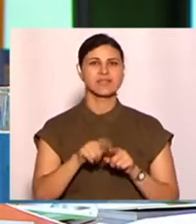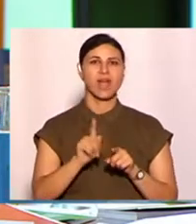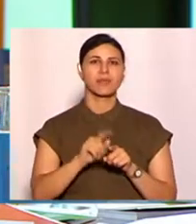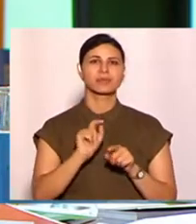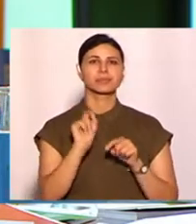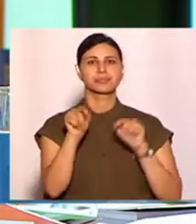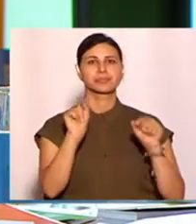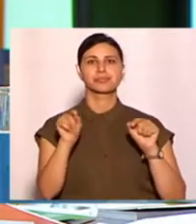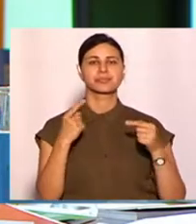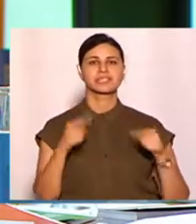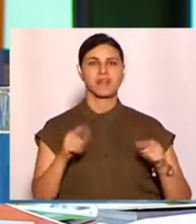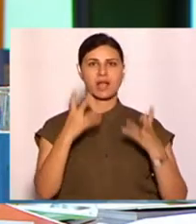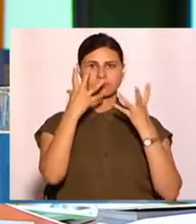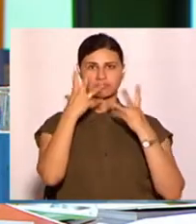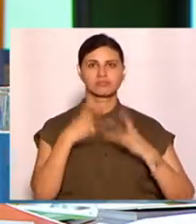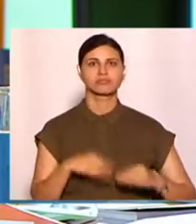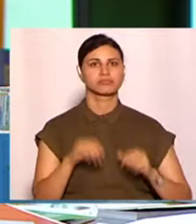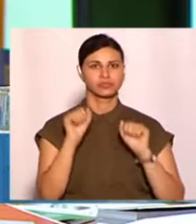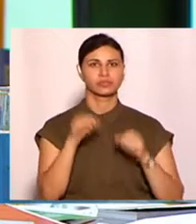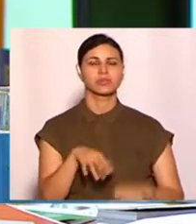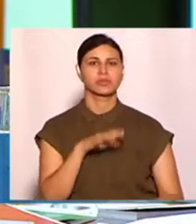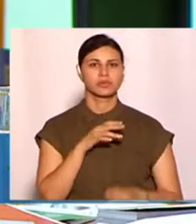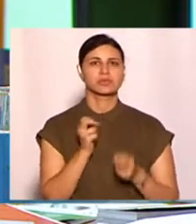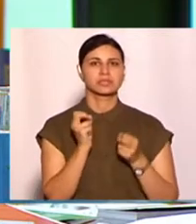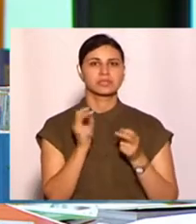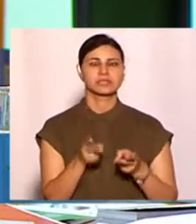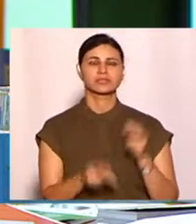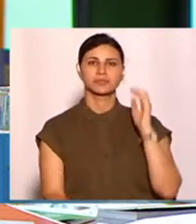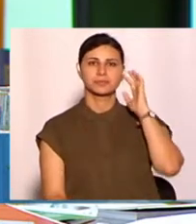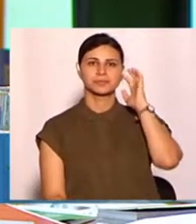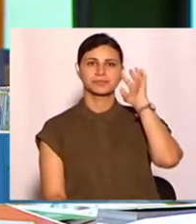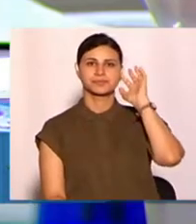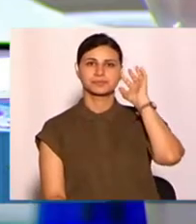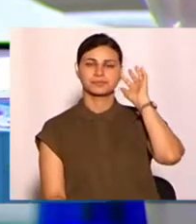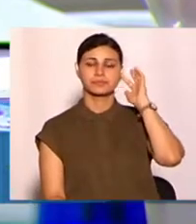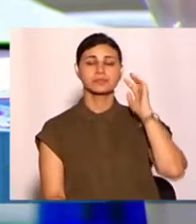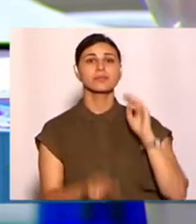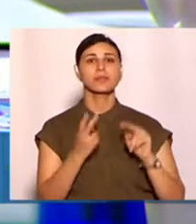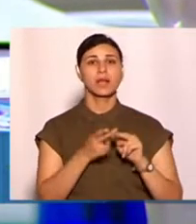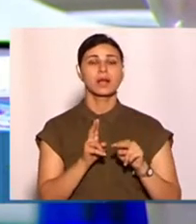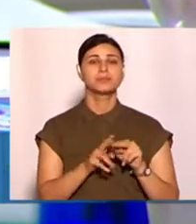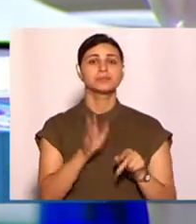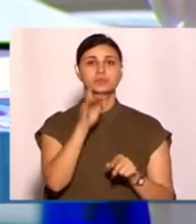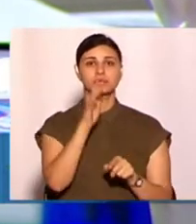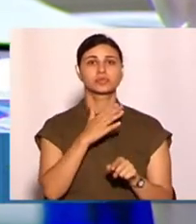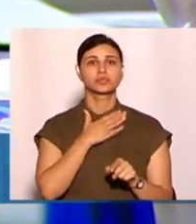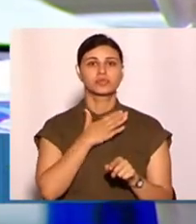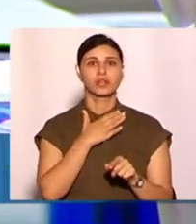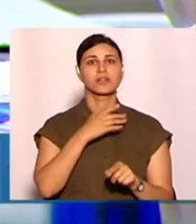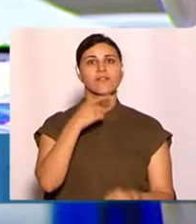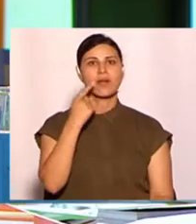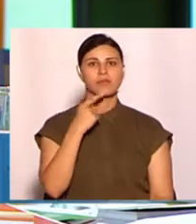შემთხვევაში ნებისმიერი მეტასტაზი, როგორც დამოუკიდებელი პროცესი, უკვე ისე მუშაობს. ასეთ შემთხვევაში ჩვენი დამოუკიდებლობა დიაგნოზის